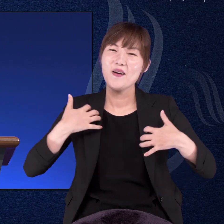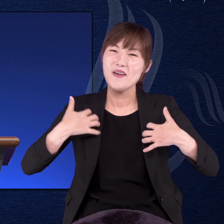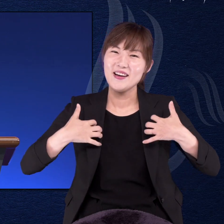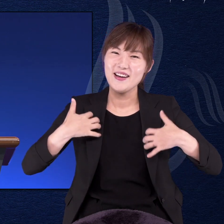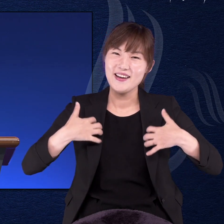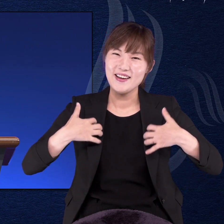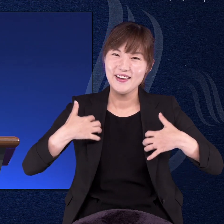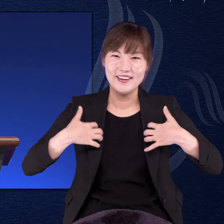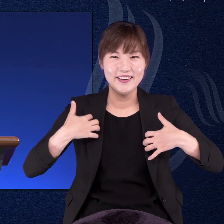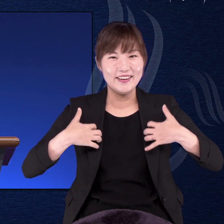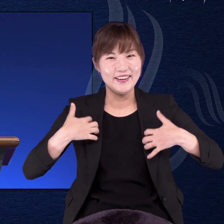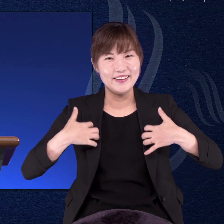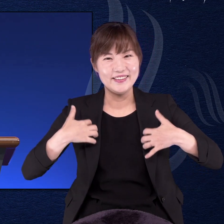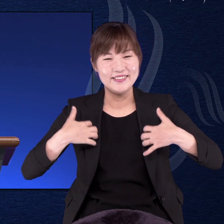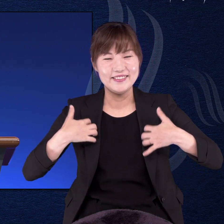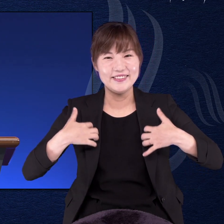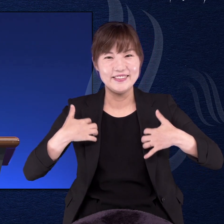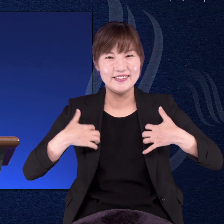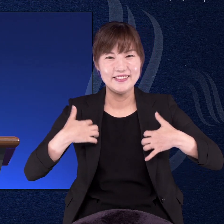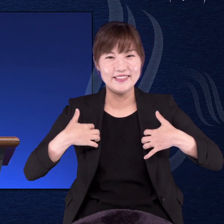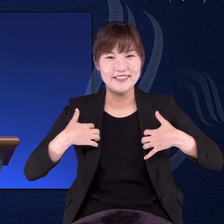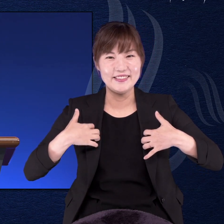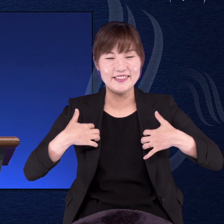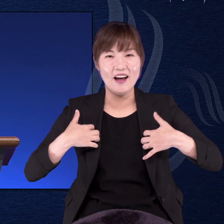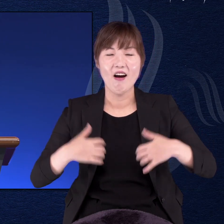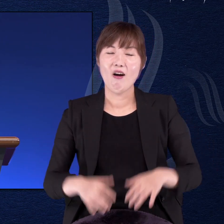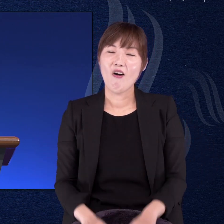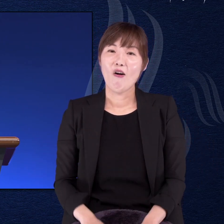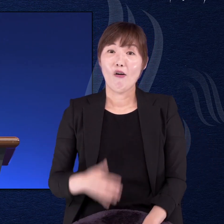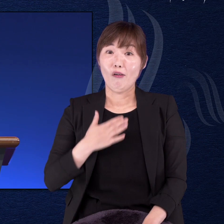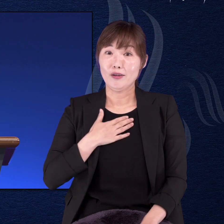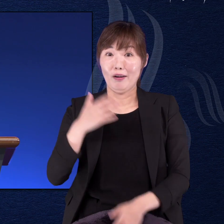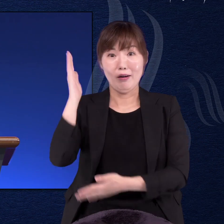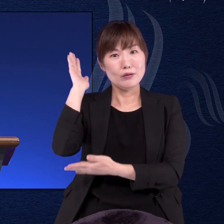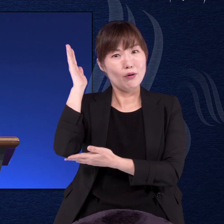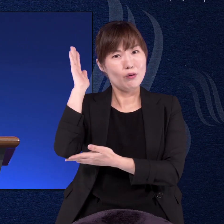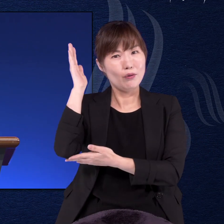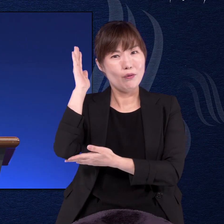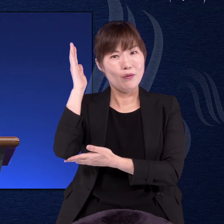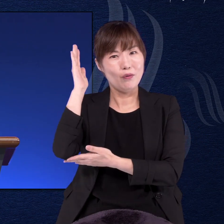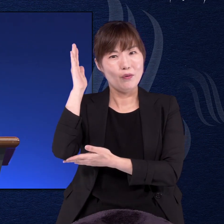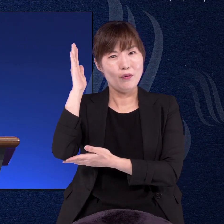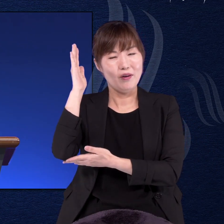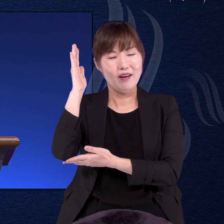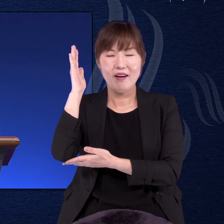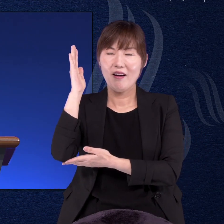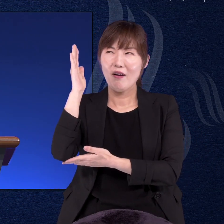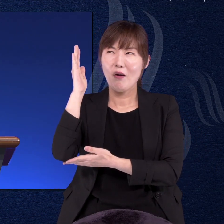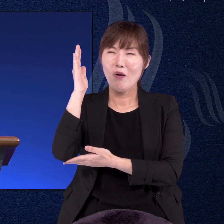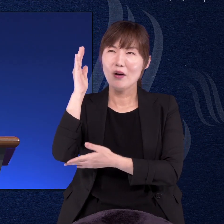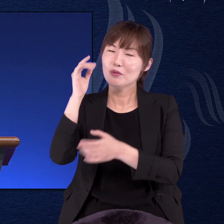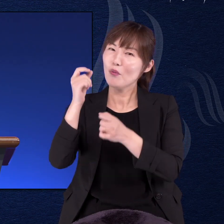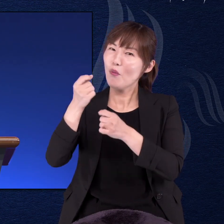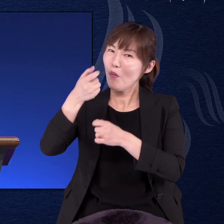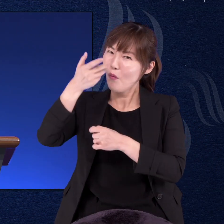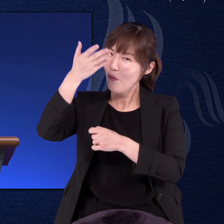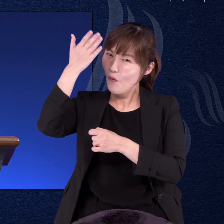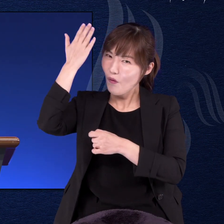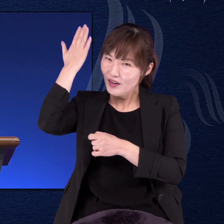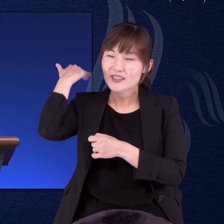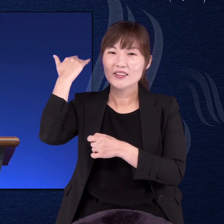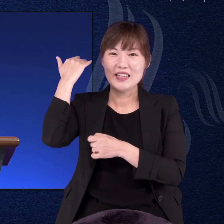예배 자리에 선 게 나온 게 얼마만인지 모르겠어요. 아까 찬양을